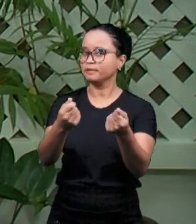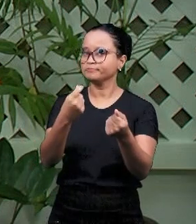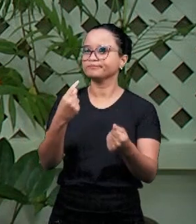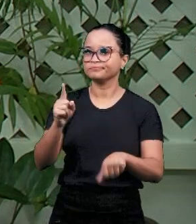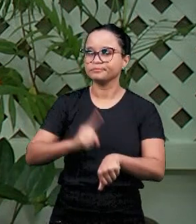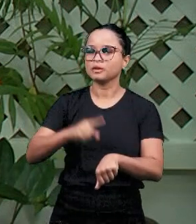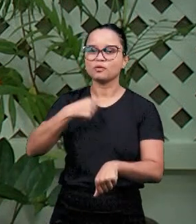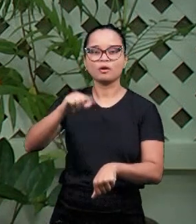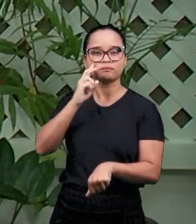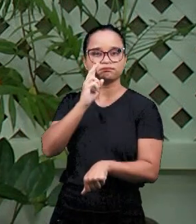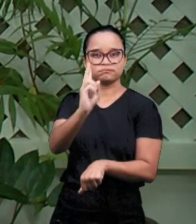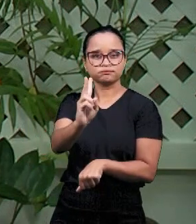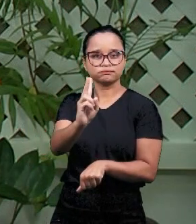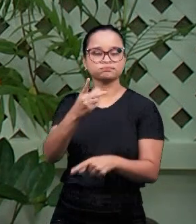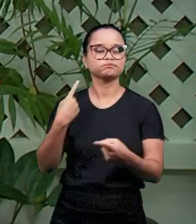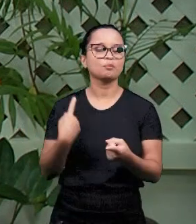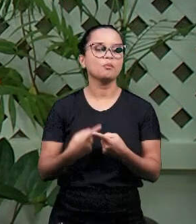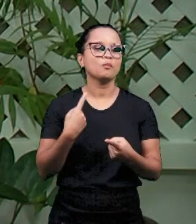pas? Mais